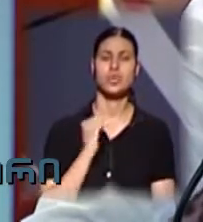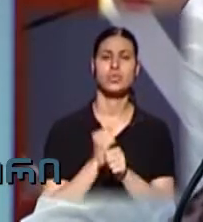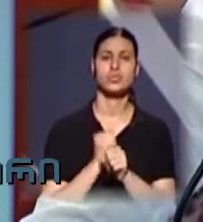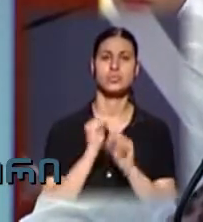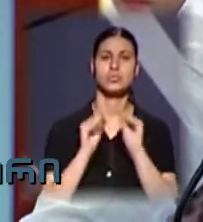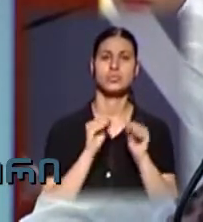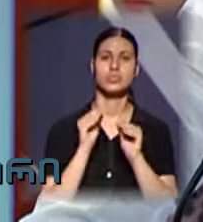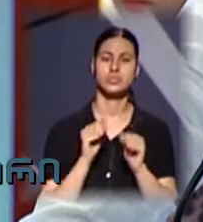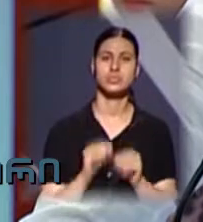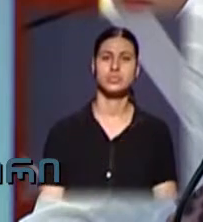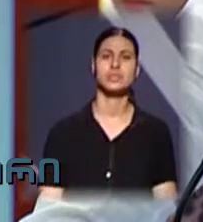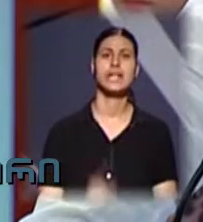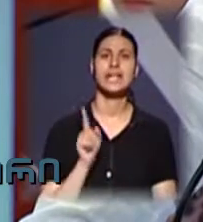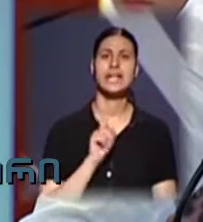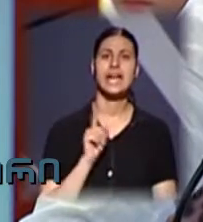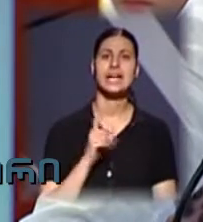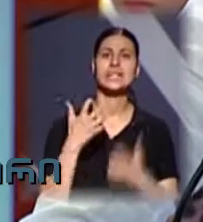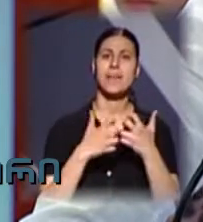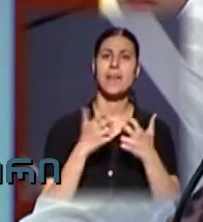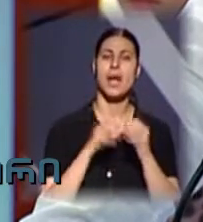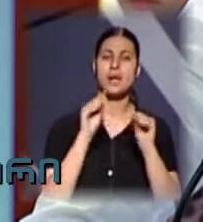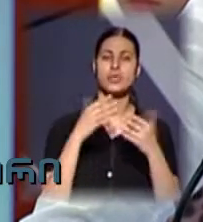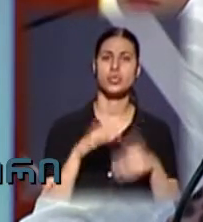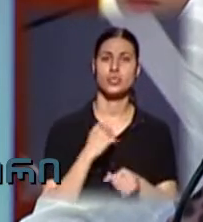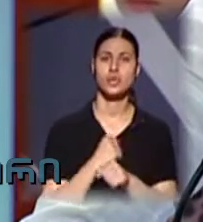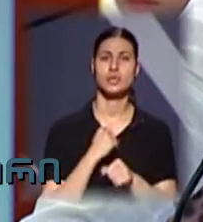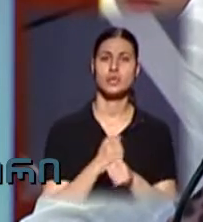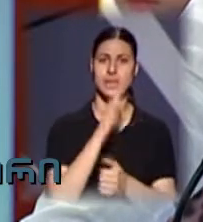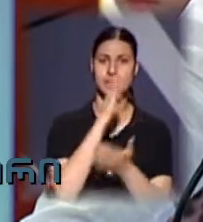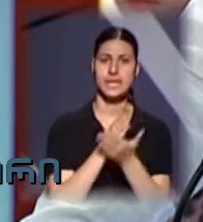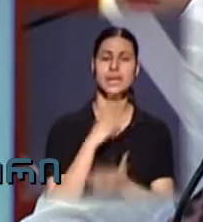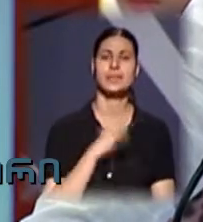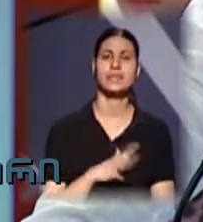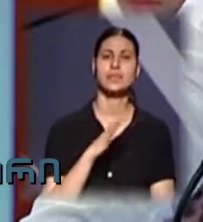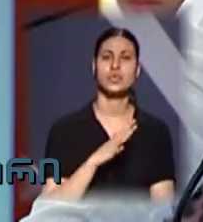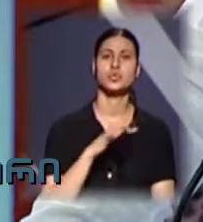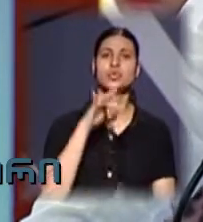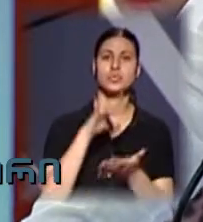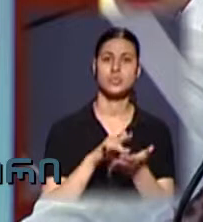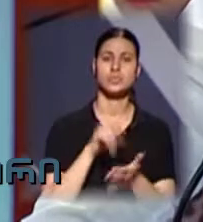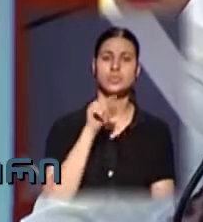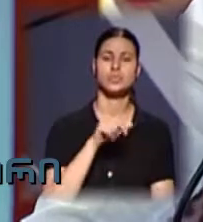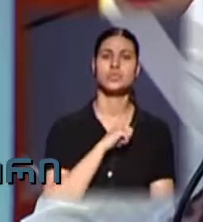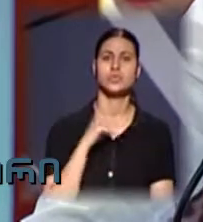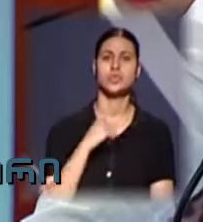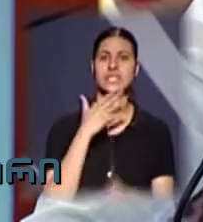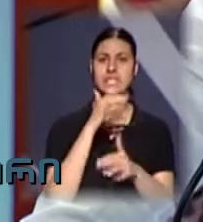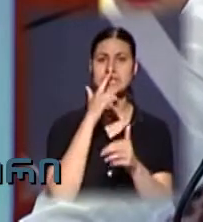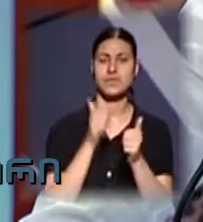უკვე და რაღაც სარეკრეაციო დაწესებულებებიცა პირდაპირ თბილისის უშუალო თბილისის